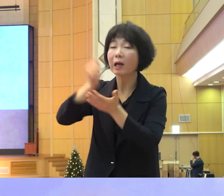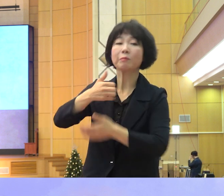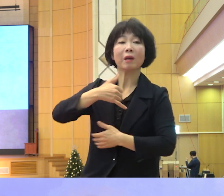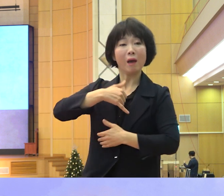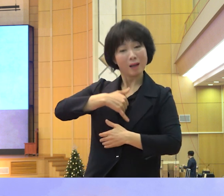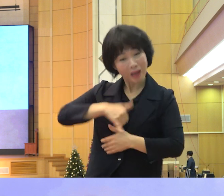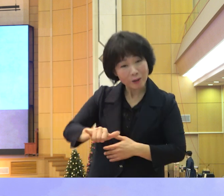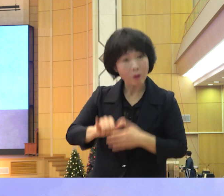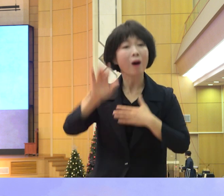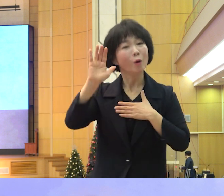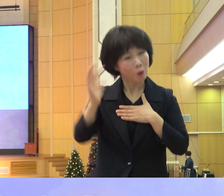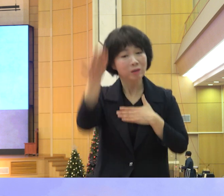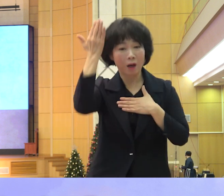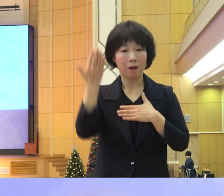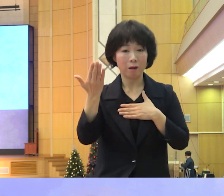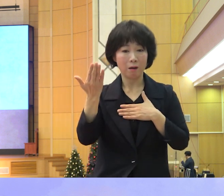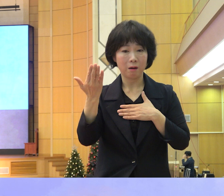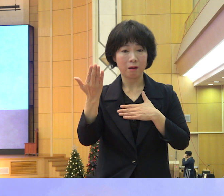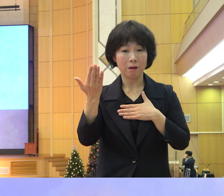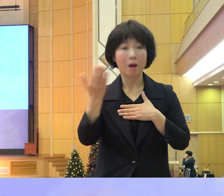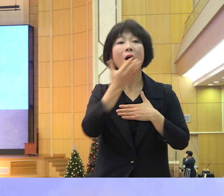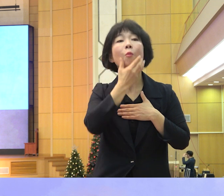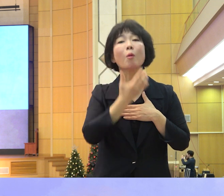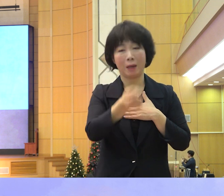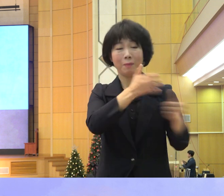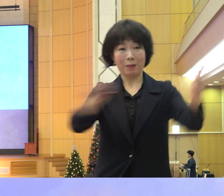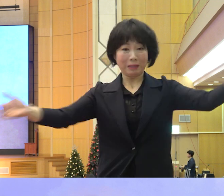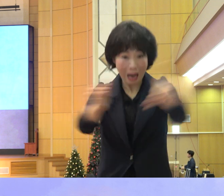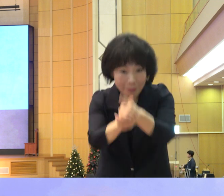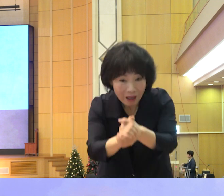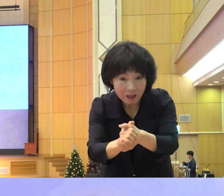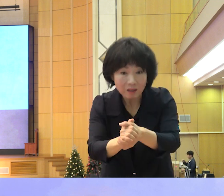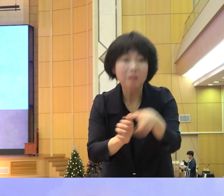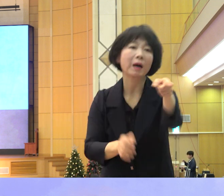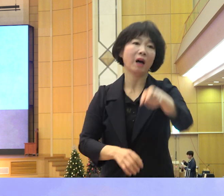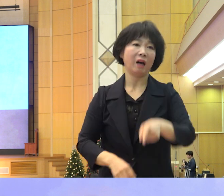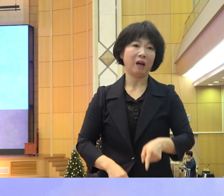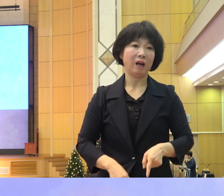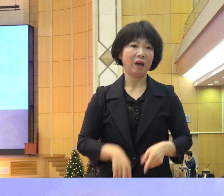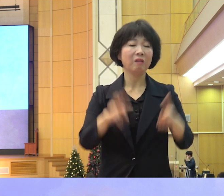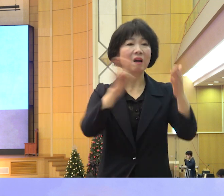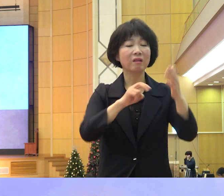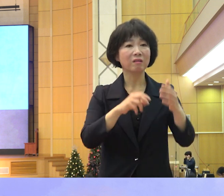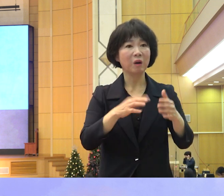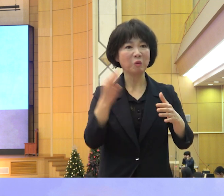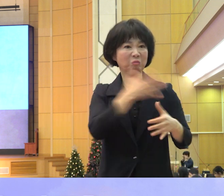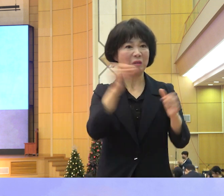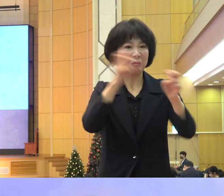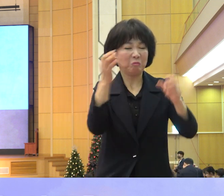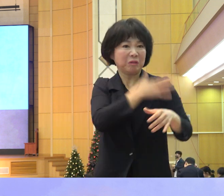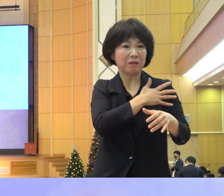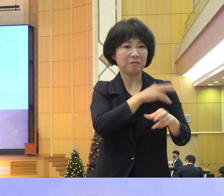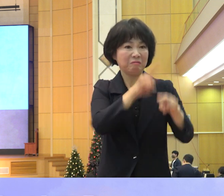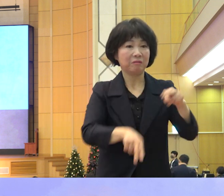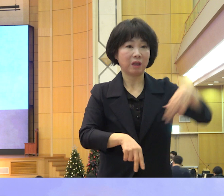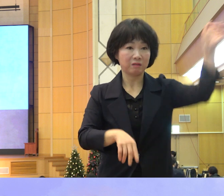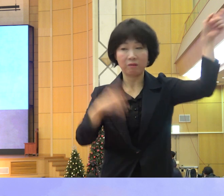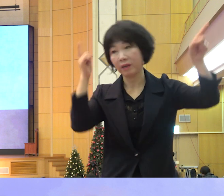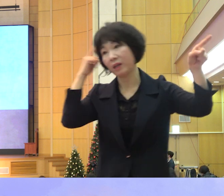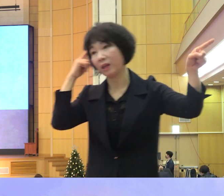하나님의 자녀라, 복 있는 사람 되길 바랍니다. 찬송하겠습니다.